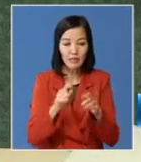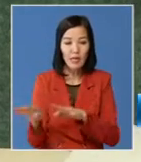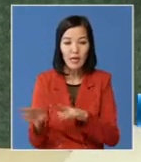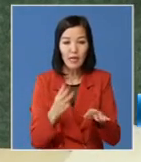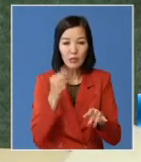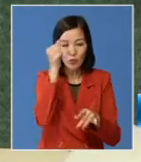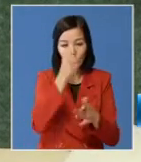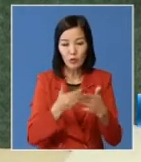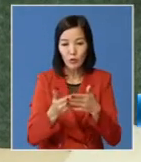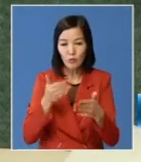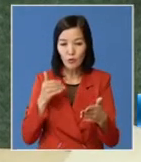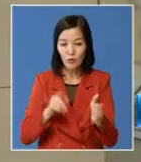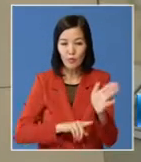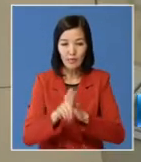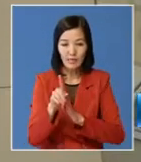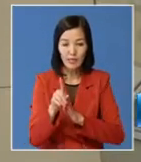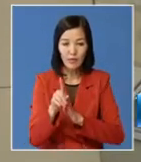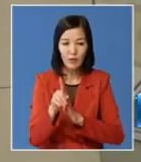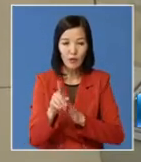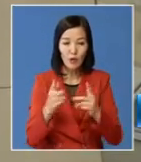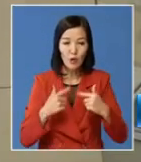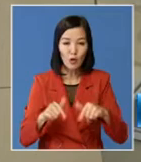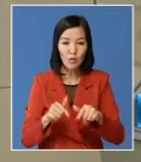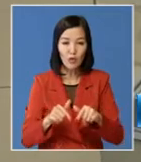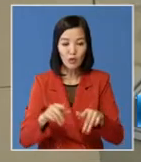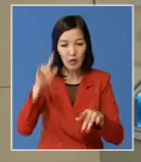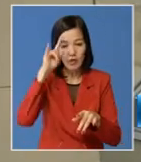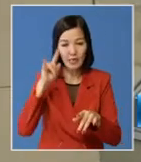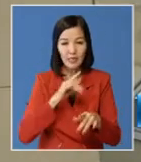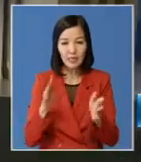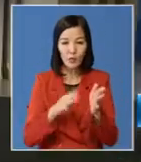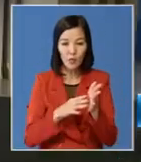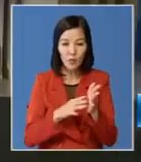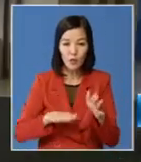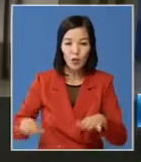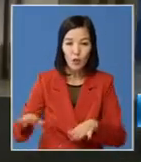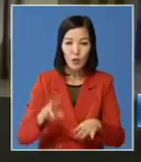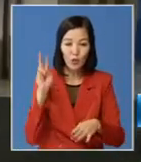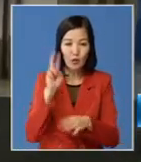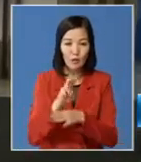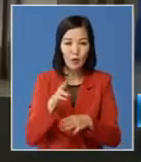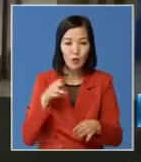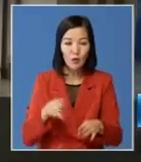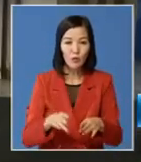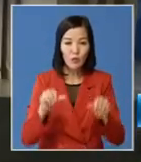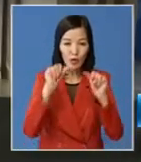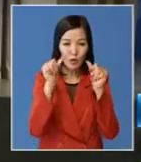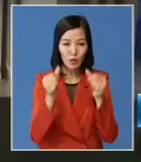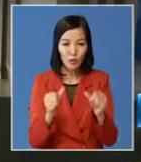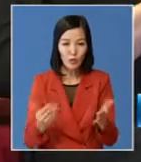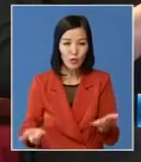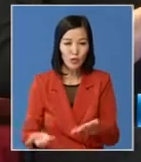3 жыл бұрын бастау алған. Осы уақыт аралығында ұйымдастырушылар еліміздің 9 өңірінде болды. Ал олардан 3000-ға тарта экспонат жинап